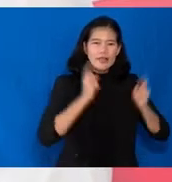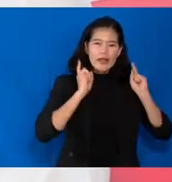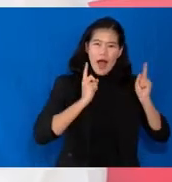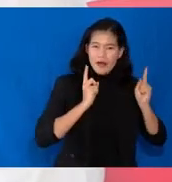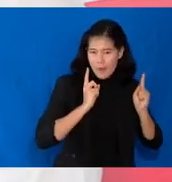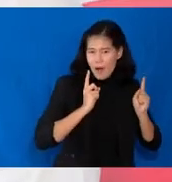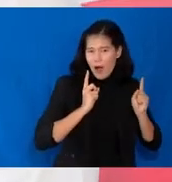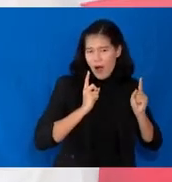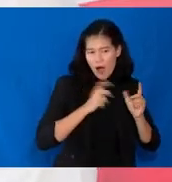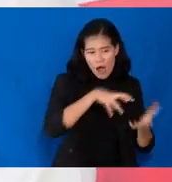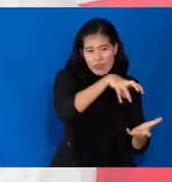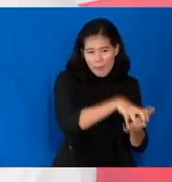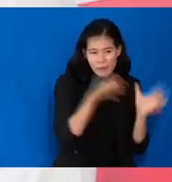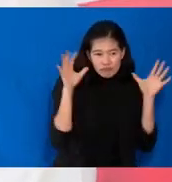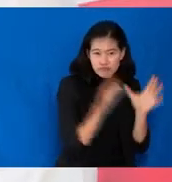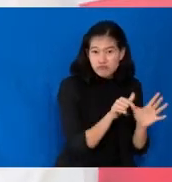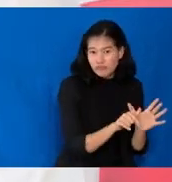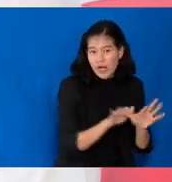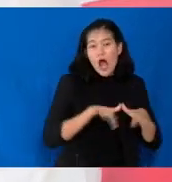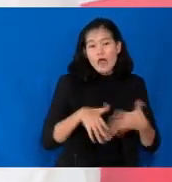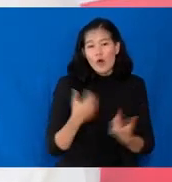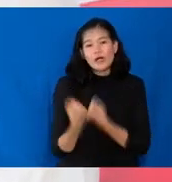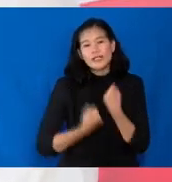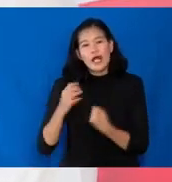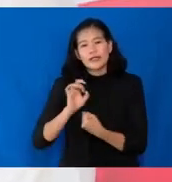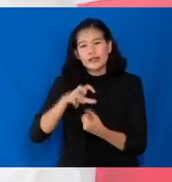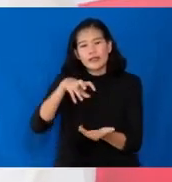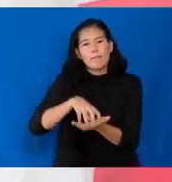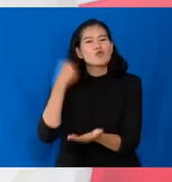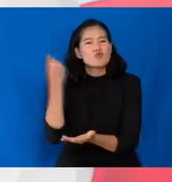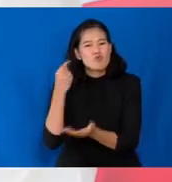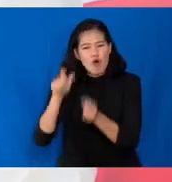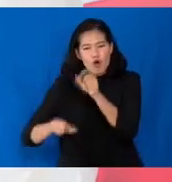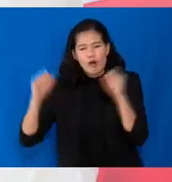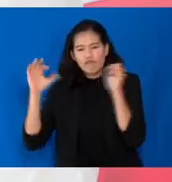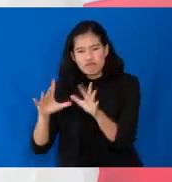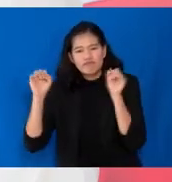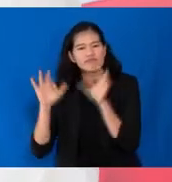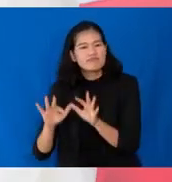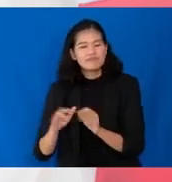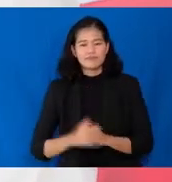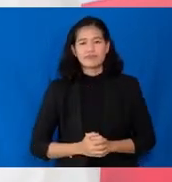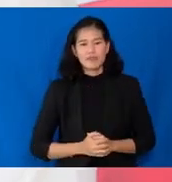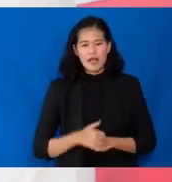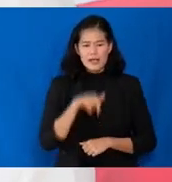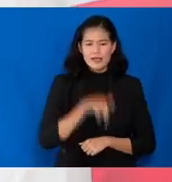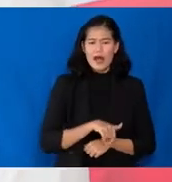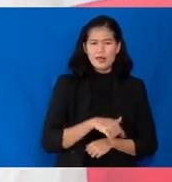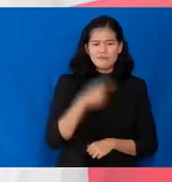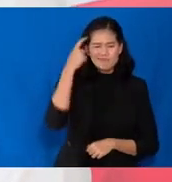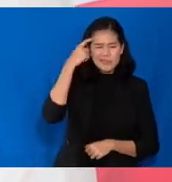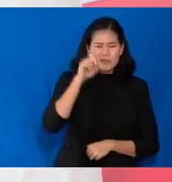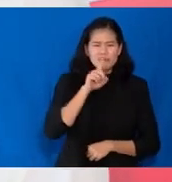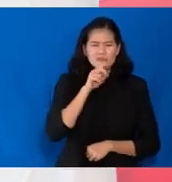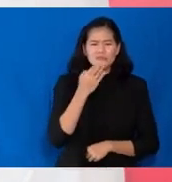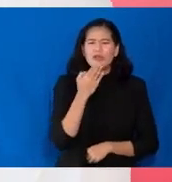kegiatan-kegiatan di tempat-tempat atau fasilitas umum Hai nah pertanyaannya adalah Bukankah